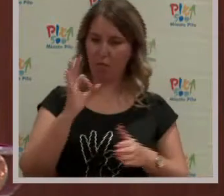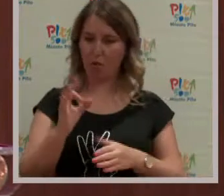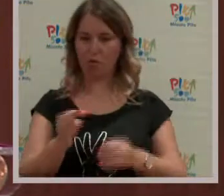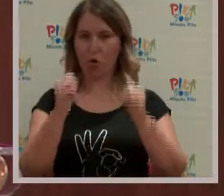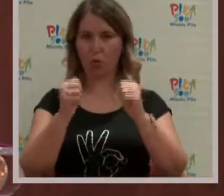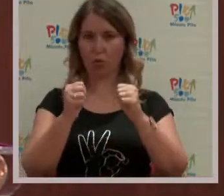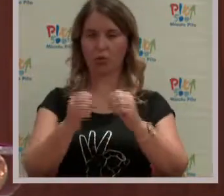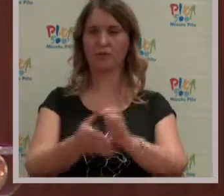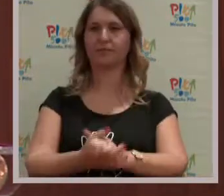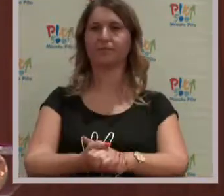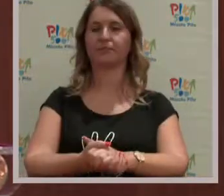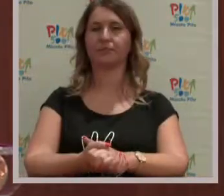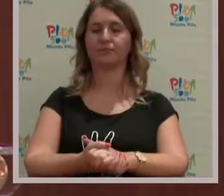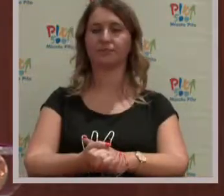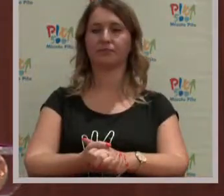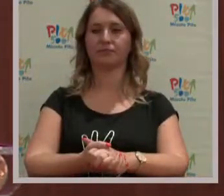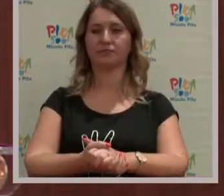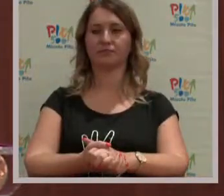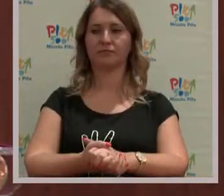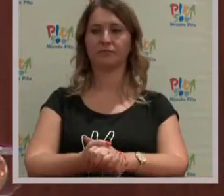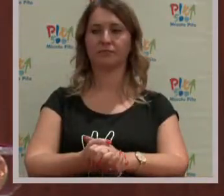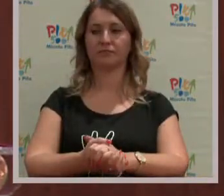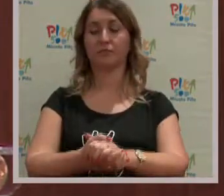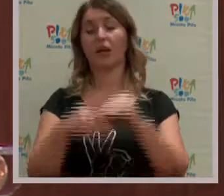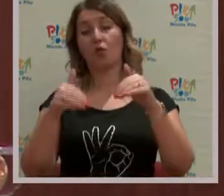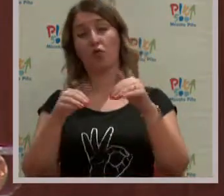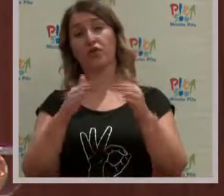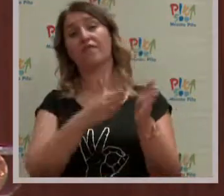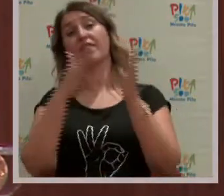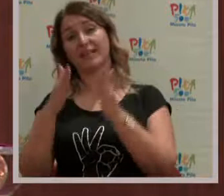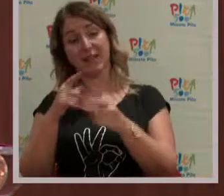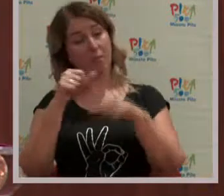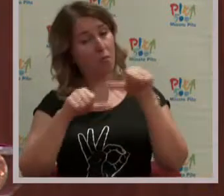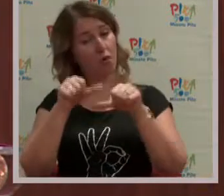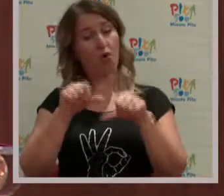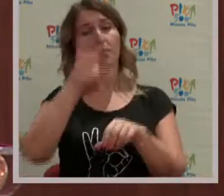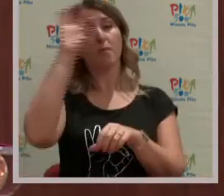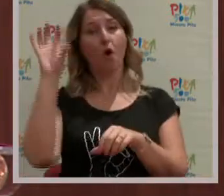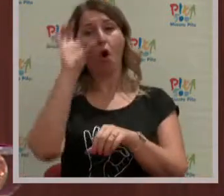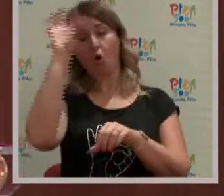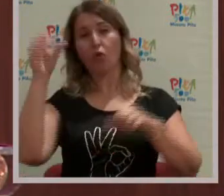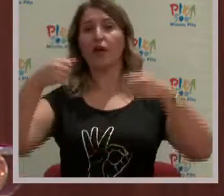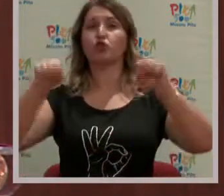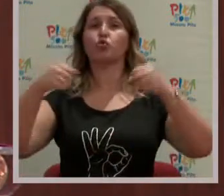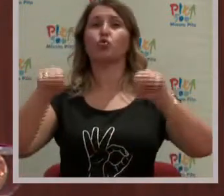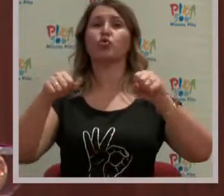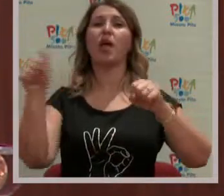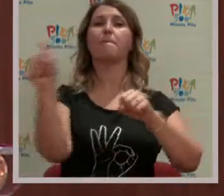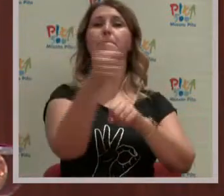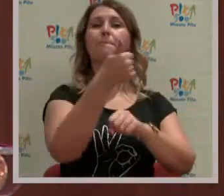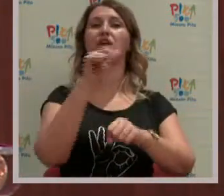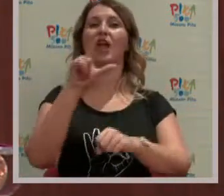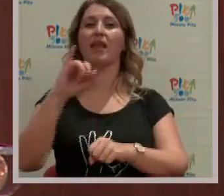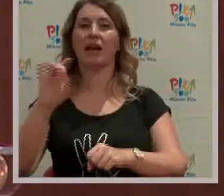za to, żeby oglądać w przyszłym roku również nie tylko żużel, ale żużel w pierwszej lice.